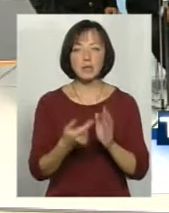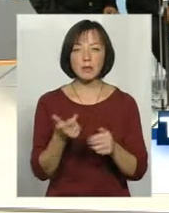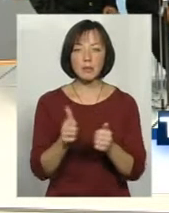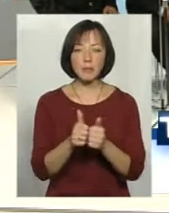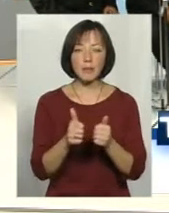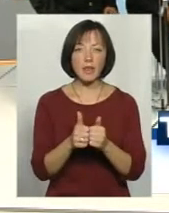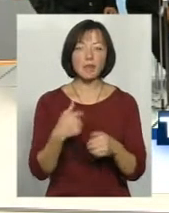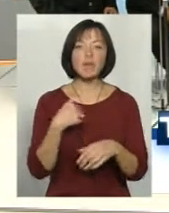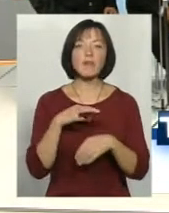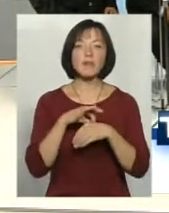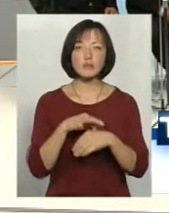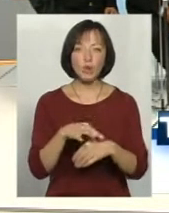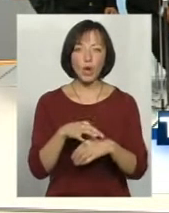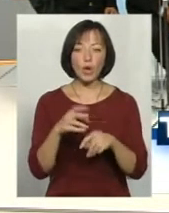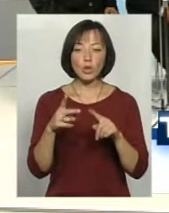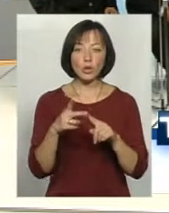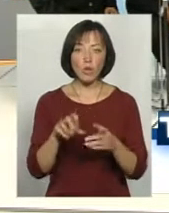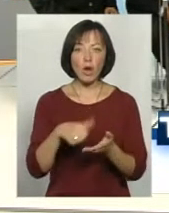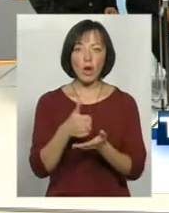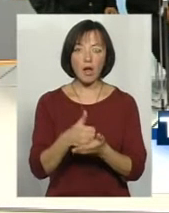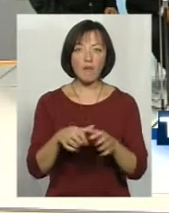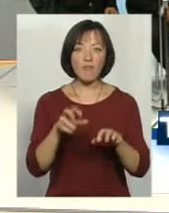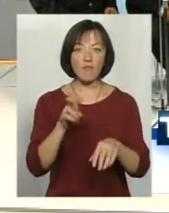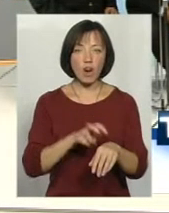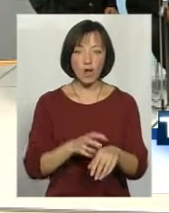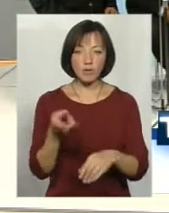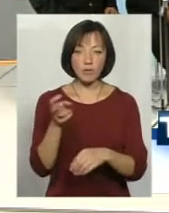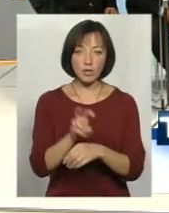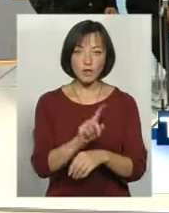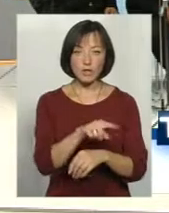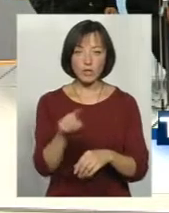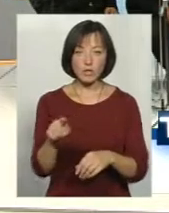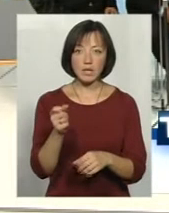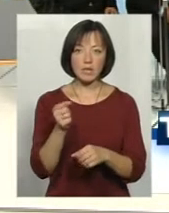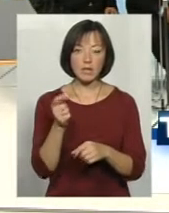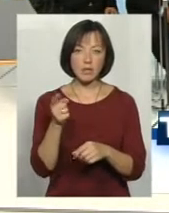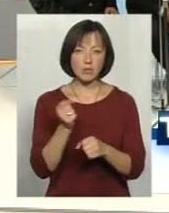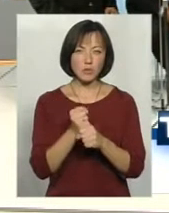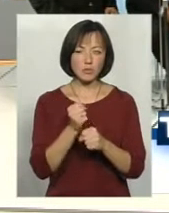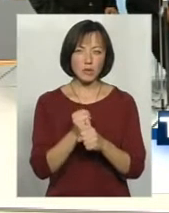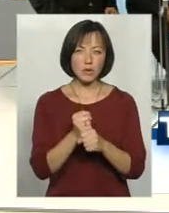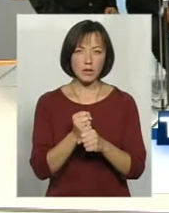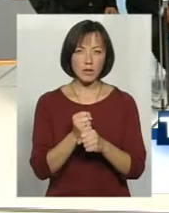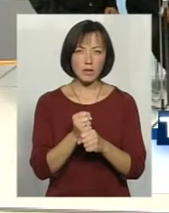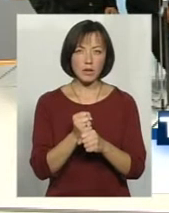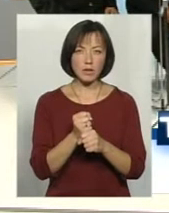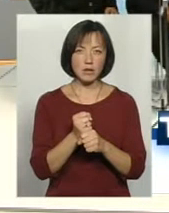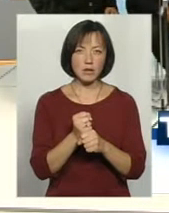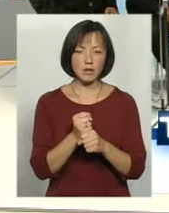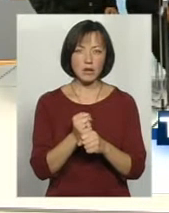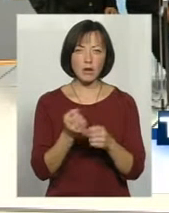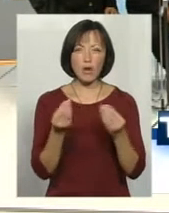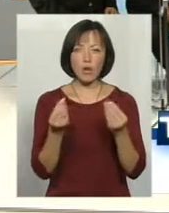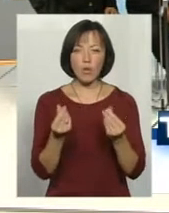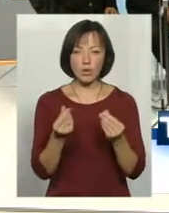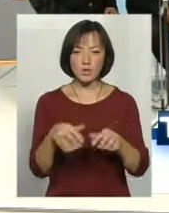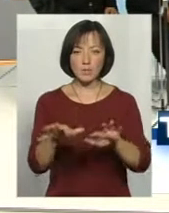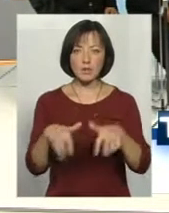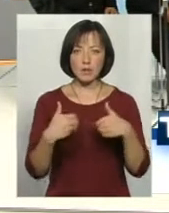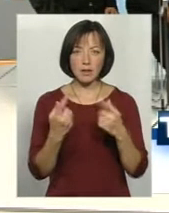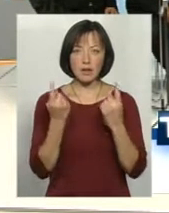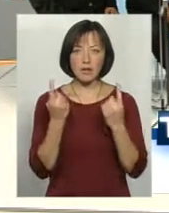до теми. Другий главврач прийшов. І ось вони там вирвали, я зрозумів, величезні кошти, це ще в березні